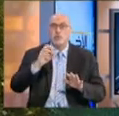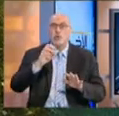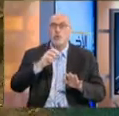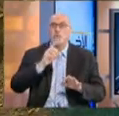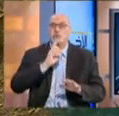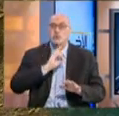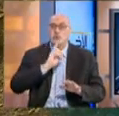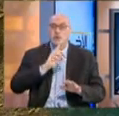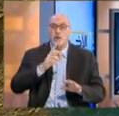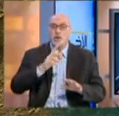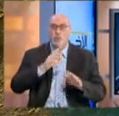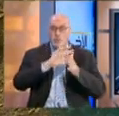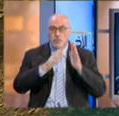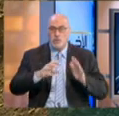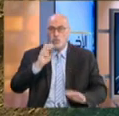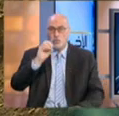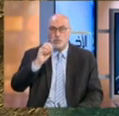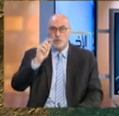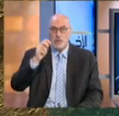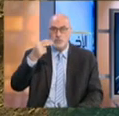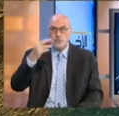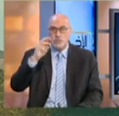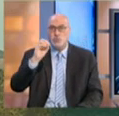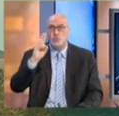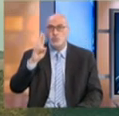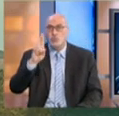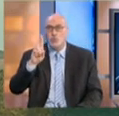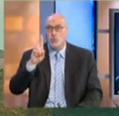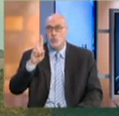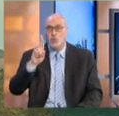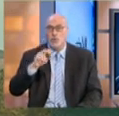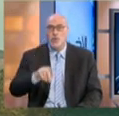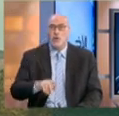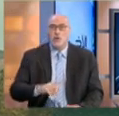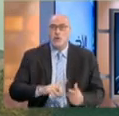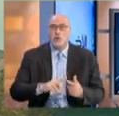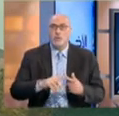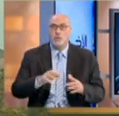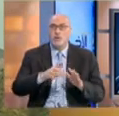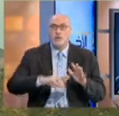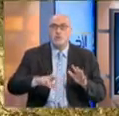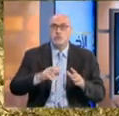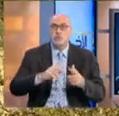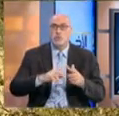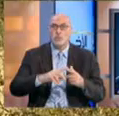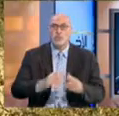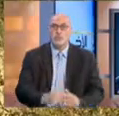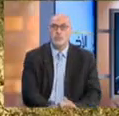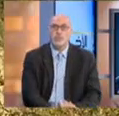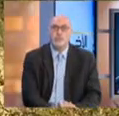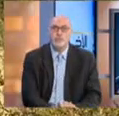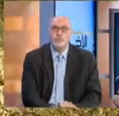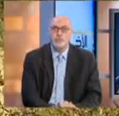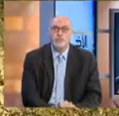بجاية، حيث قدر احتياط الزنك والرصاص ب 34 مليون طن. المشروع هذا بإذن